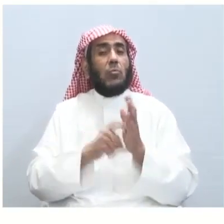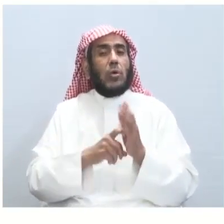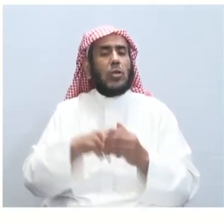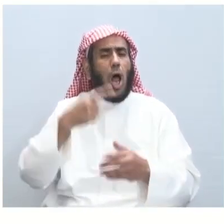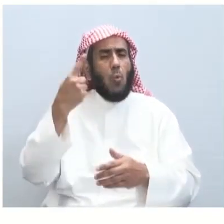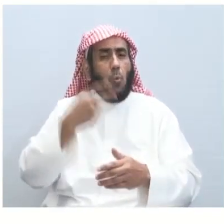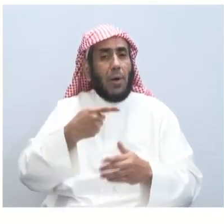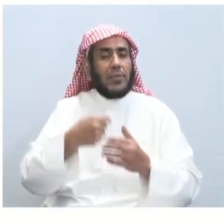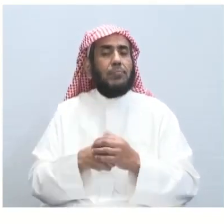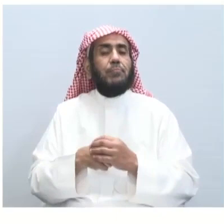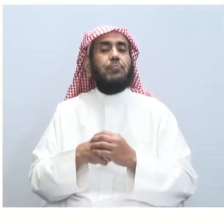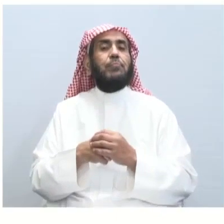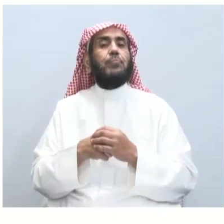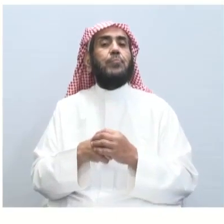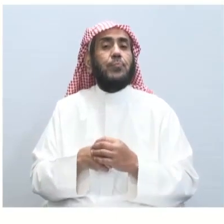العقوبات